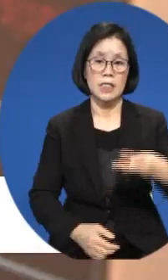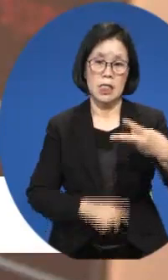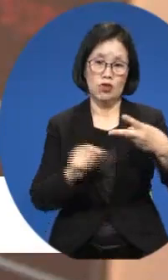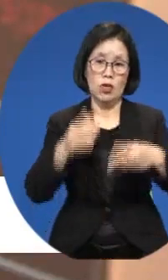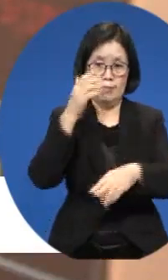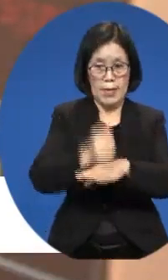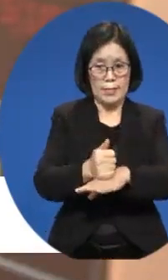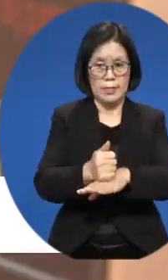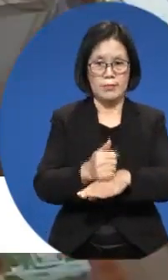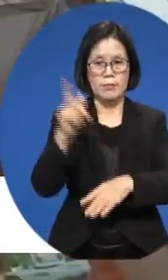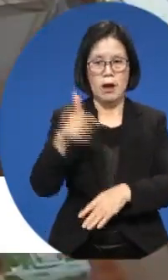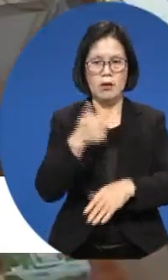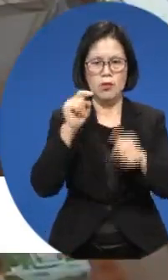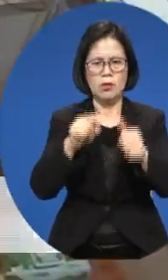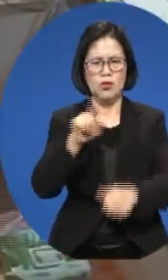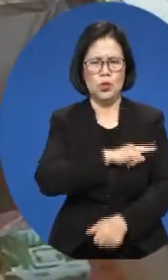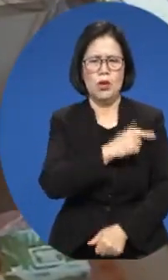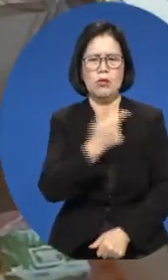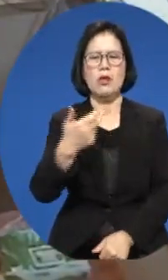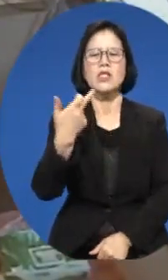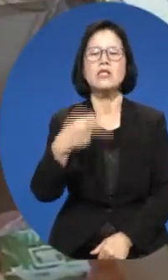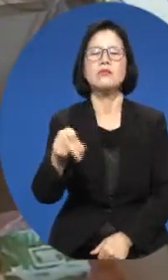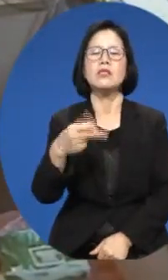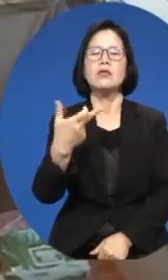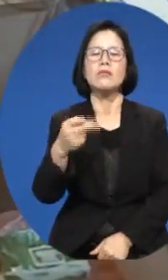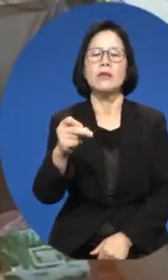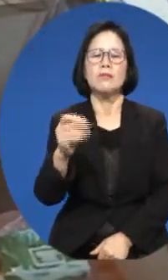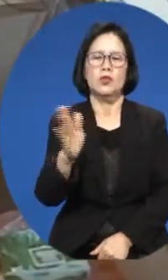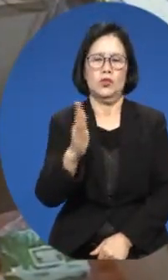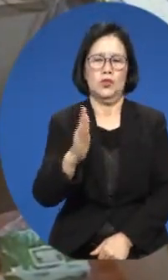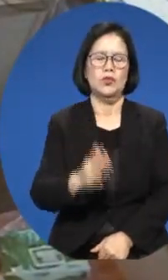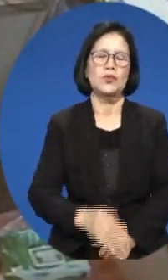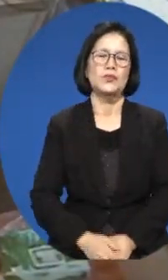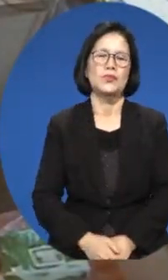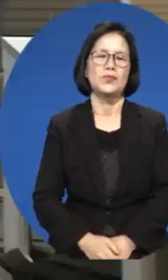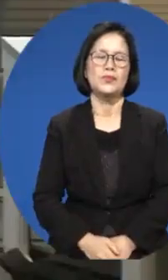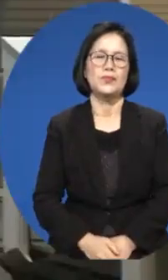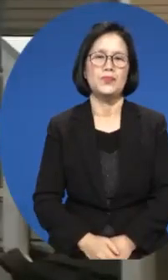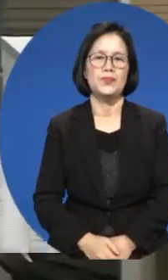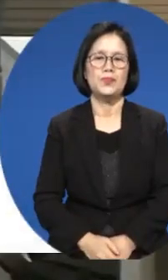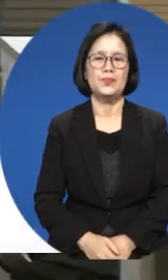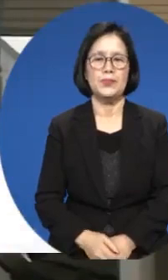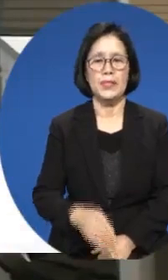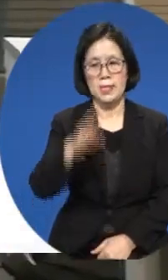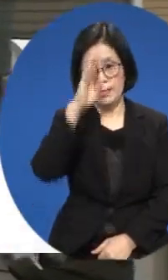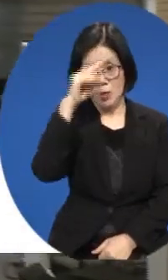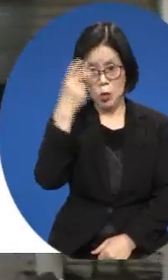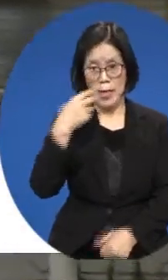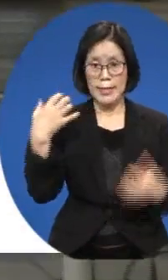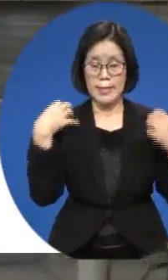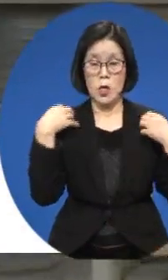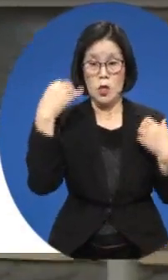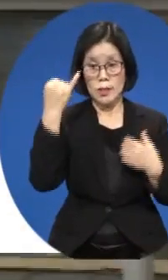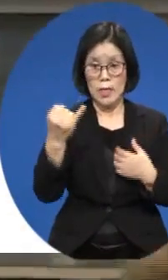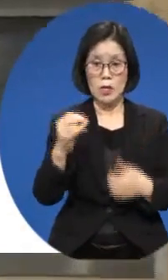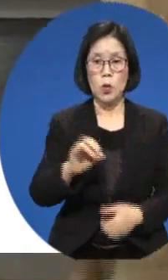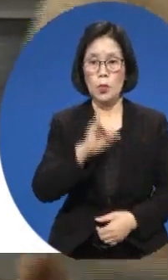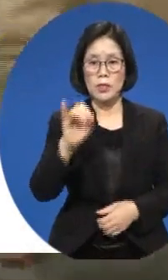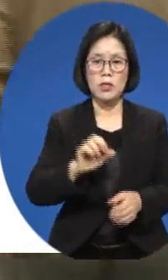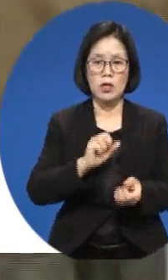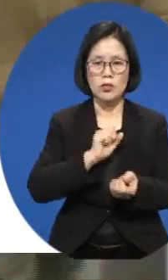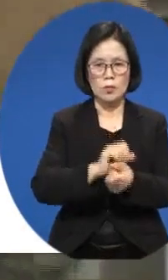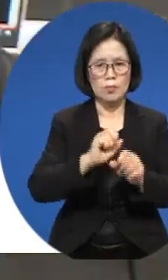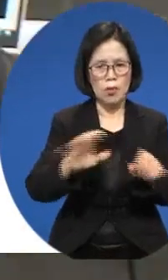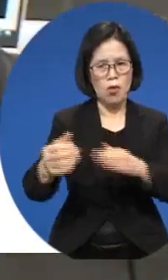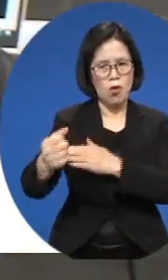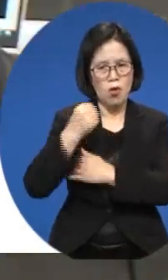하루 확진자는 최대 17만 명을 웃돌 전망입니다. 정은경 질병관리청장은 오미크론 전파력을